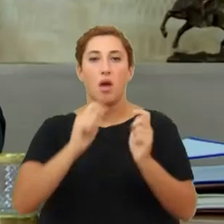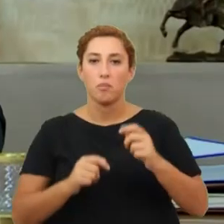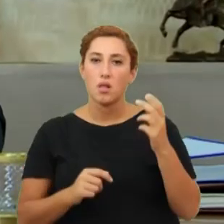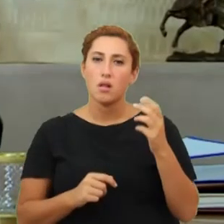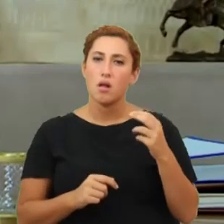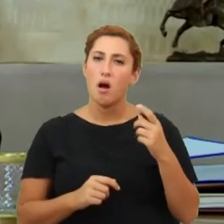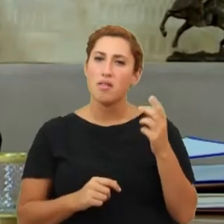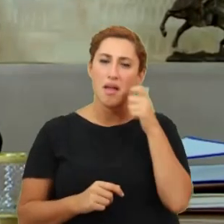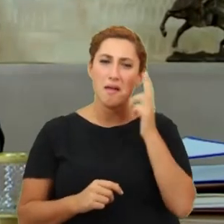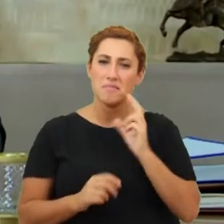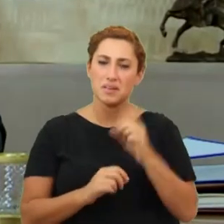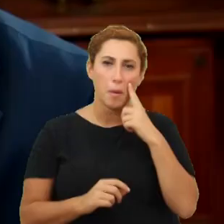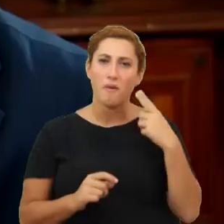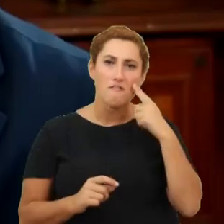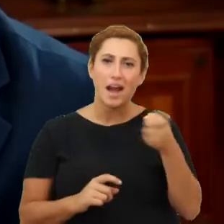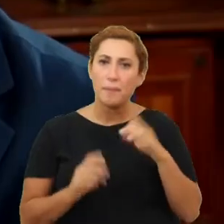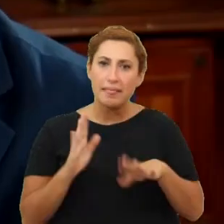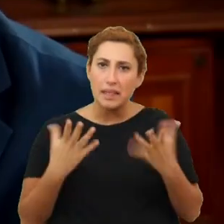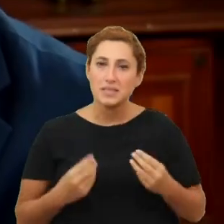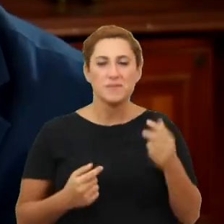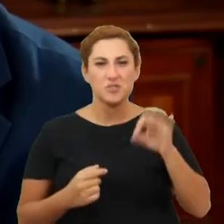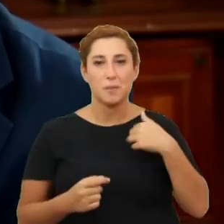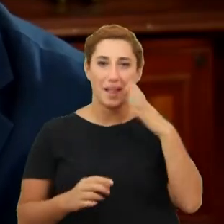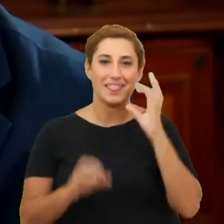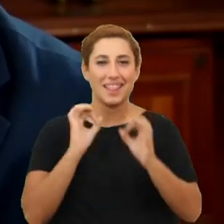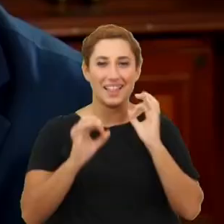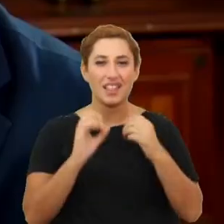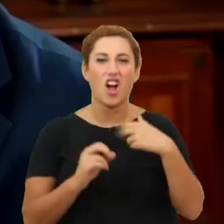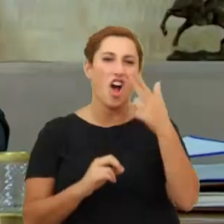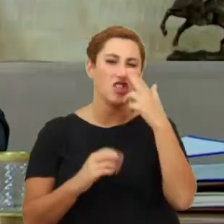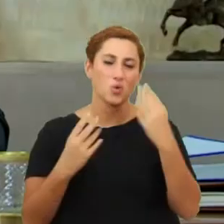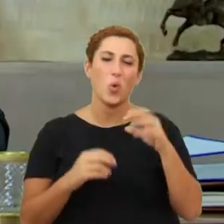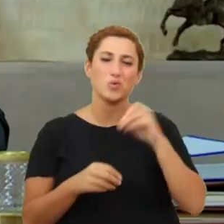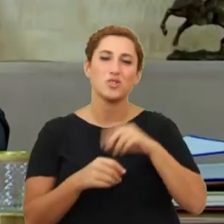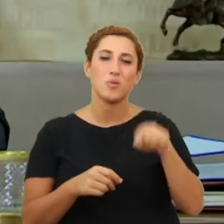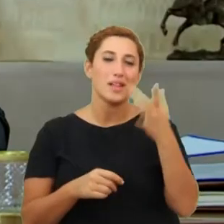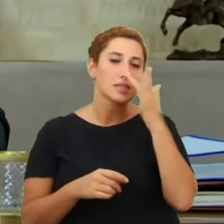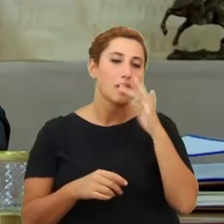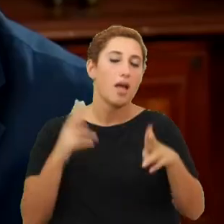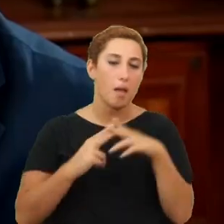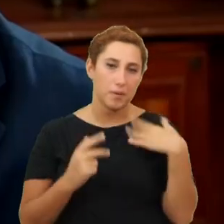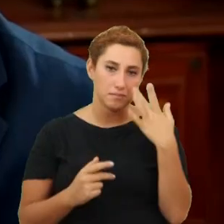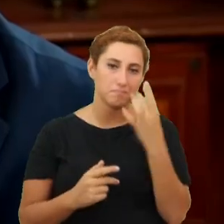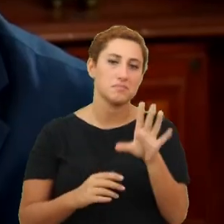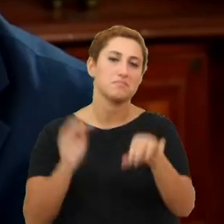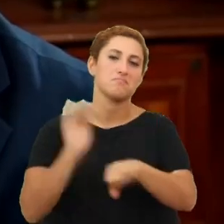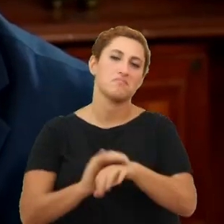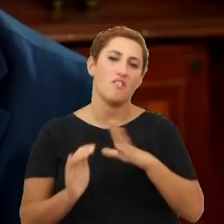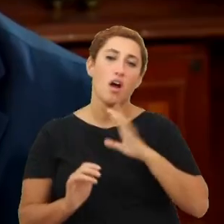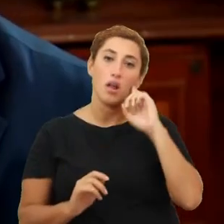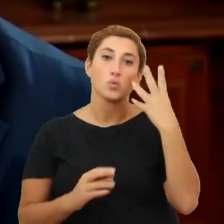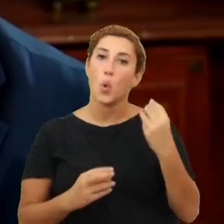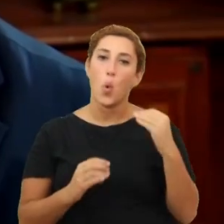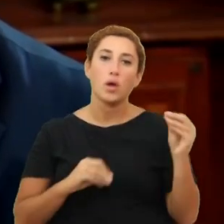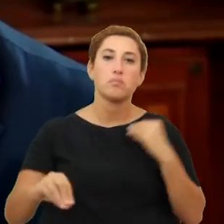ya. Nasıl fark etmedik biz bunu? Şimdi ben denetimlerden alışkın olduğum için bu tür sahteciliği hemen görüyorum. Yalnız çok